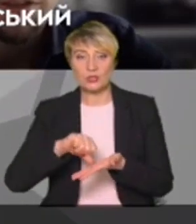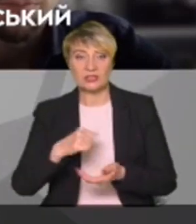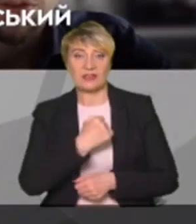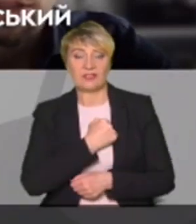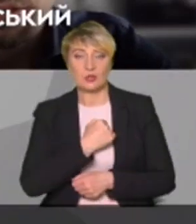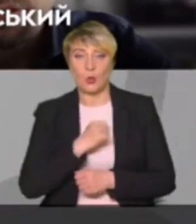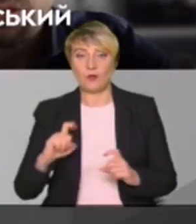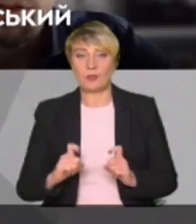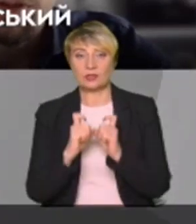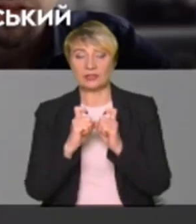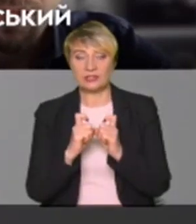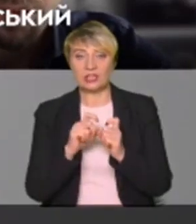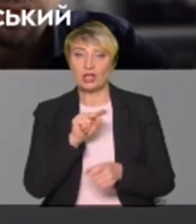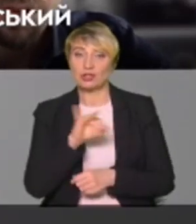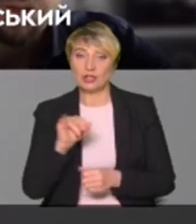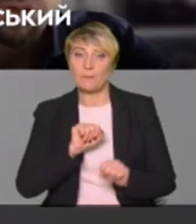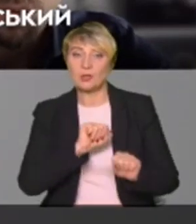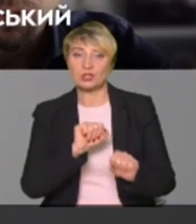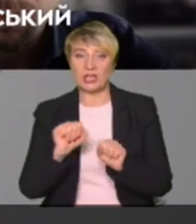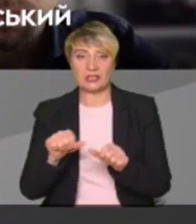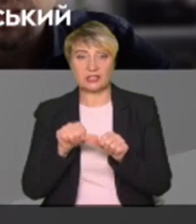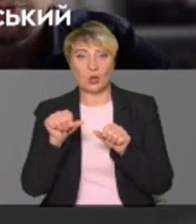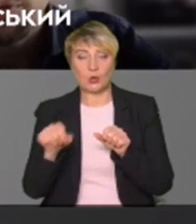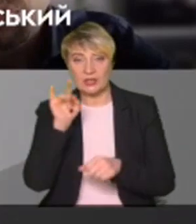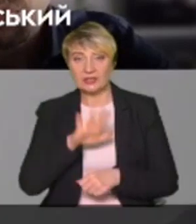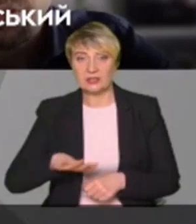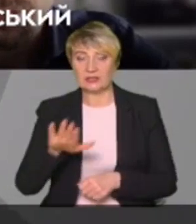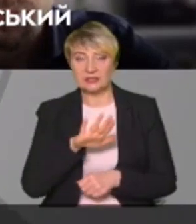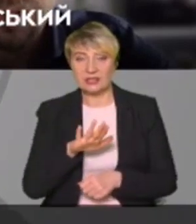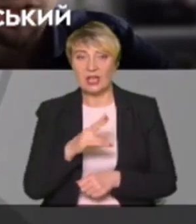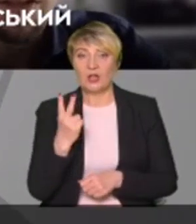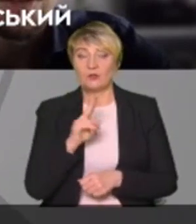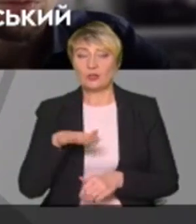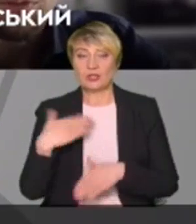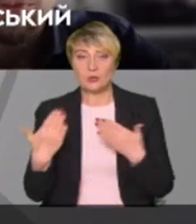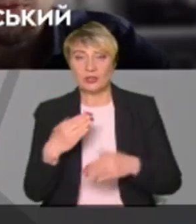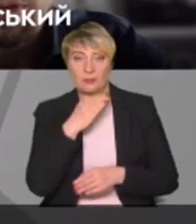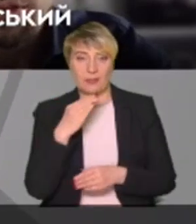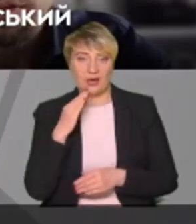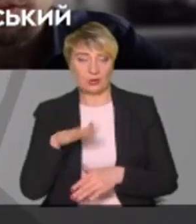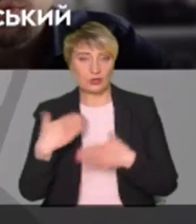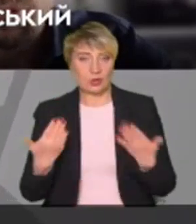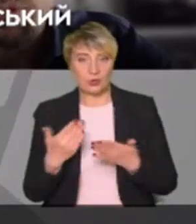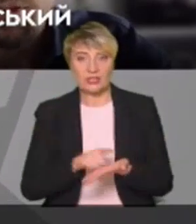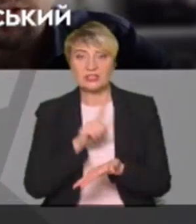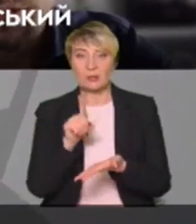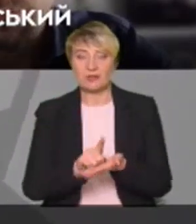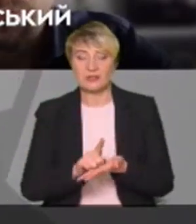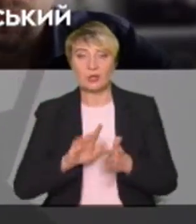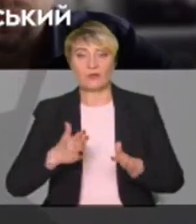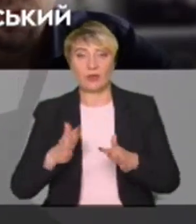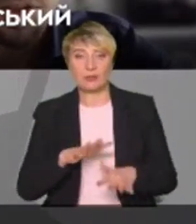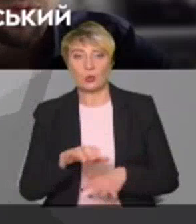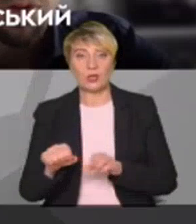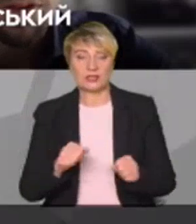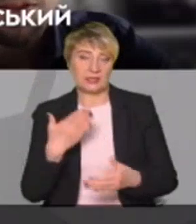чи про захист окремої країни в рамках двосторонніх зобов'язань чи багатосторонніх зобов'язань, то відповідно вона в випадку агресії по